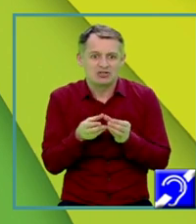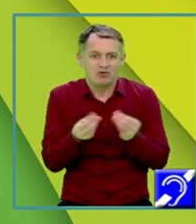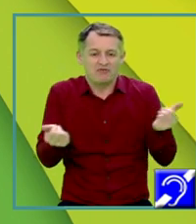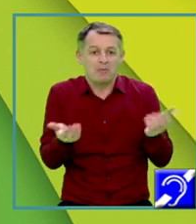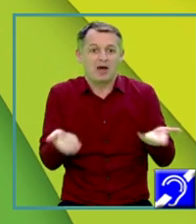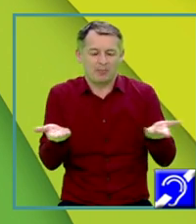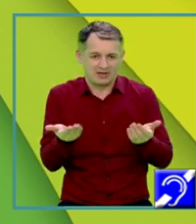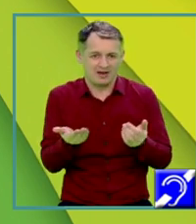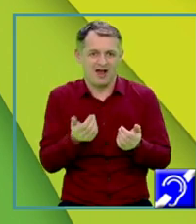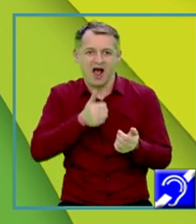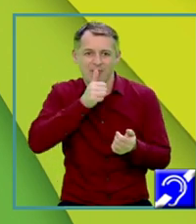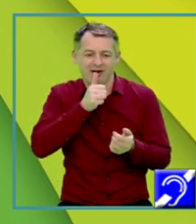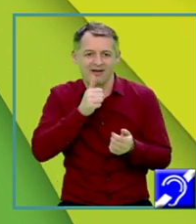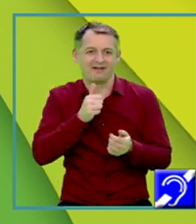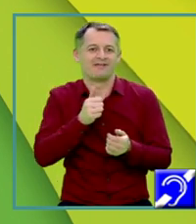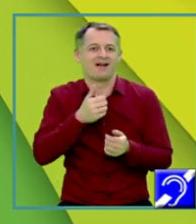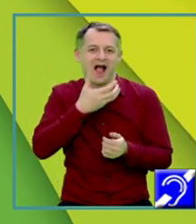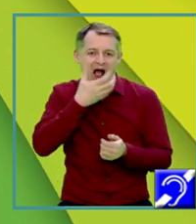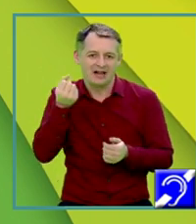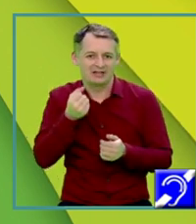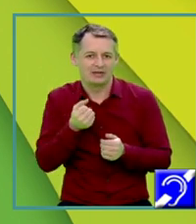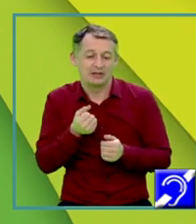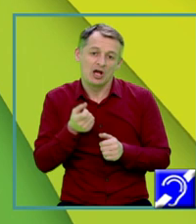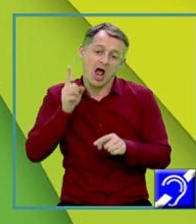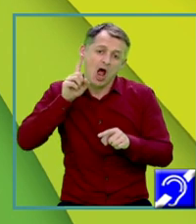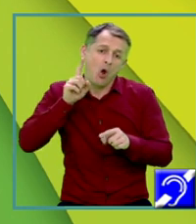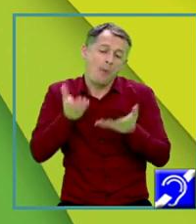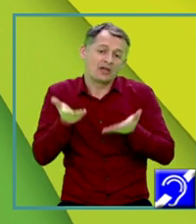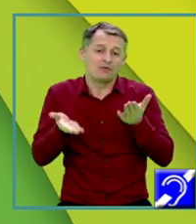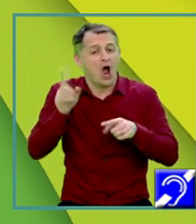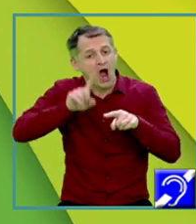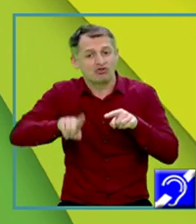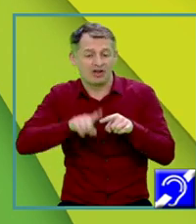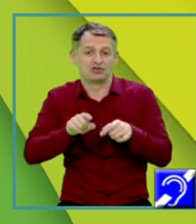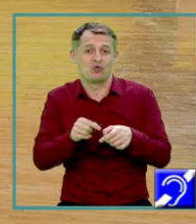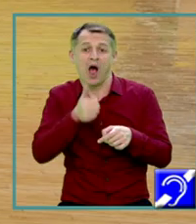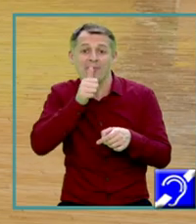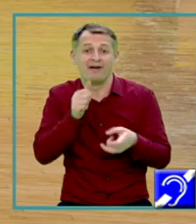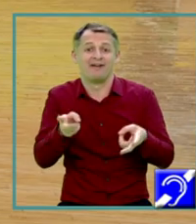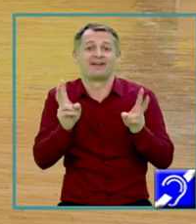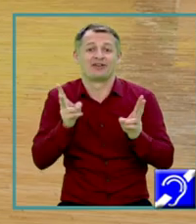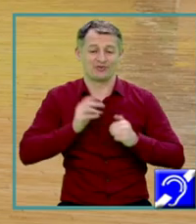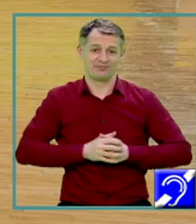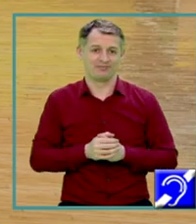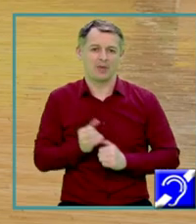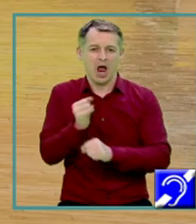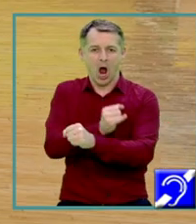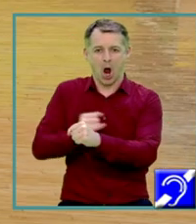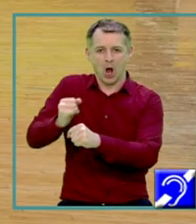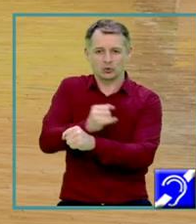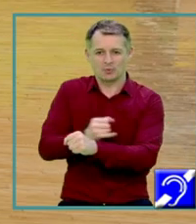caldă comparativ cu dizolvarea aceluiași cubuleț de zahăr în apă rece. Ați observat că